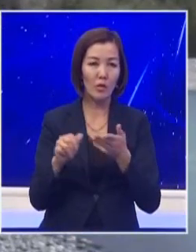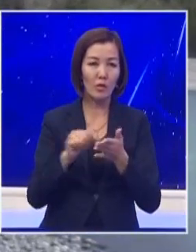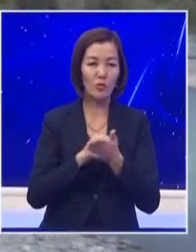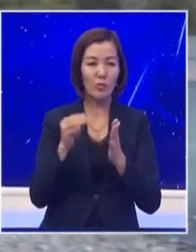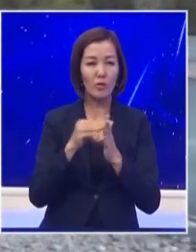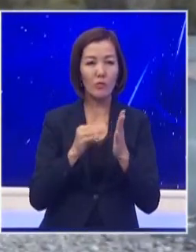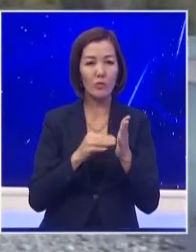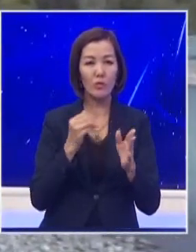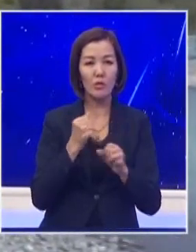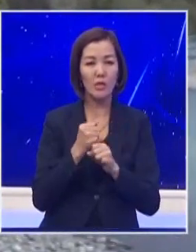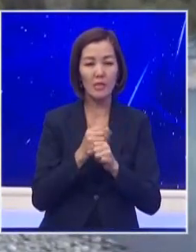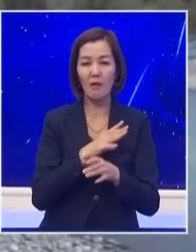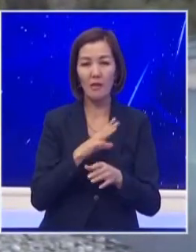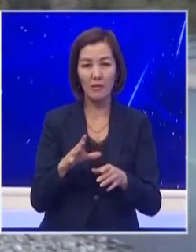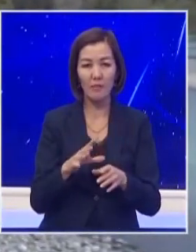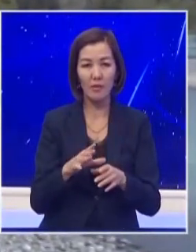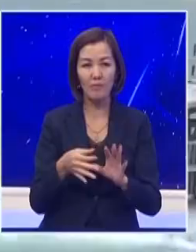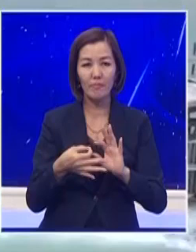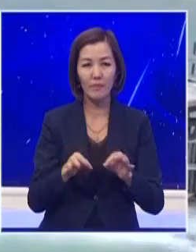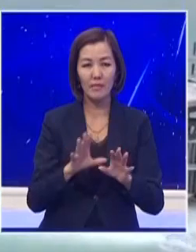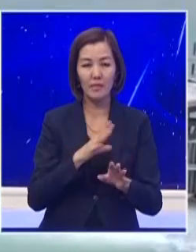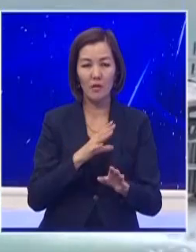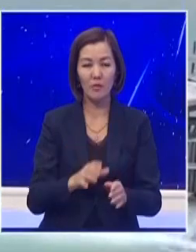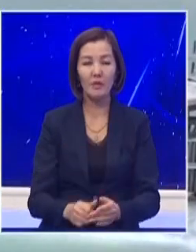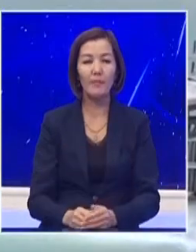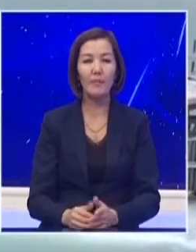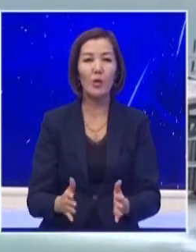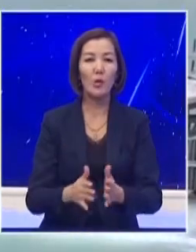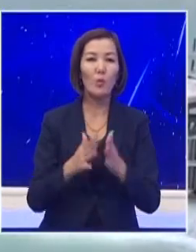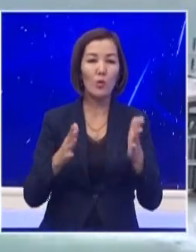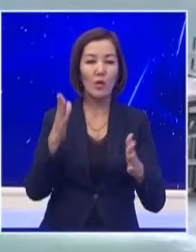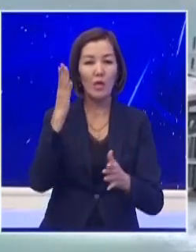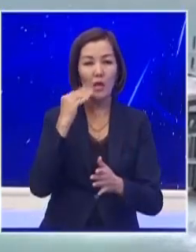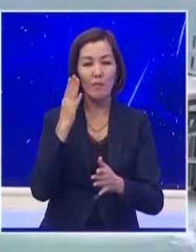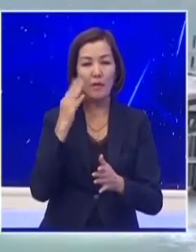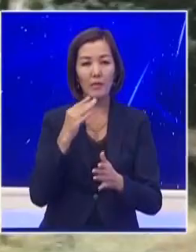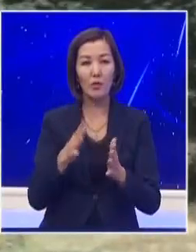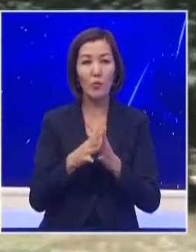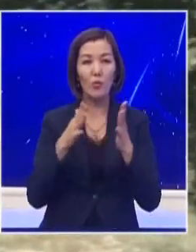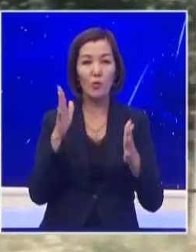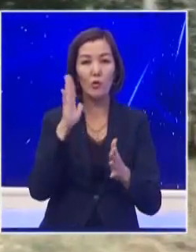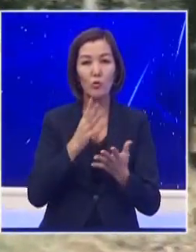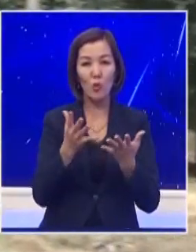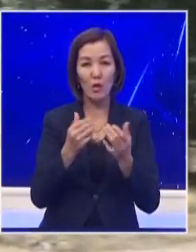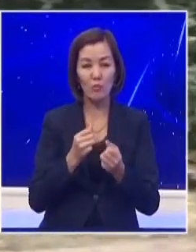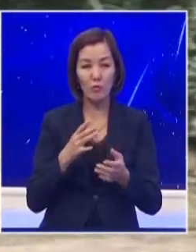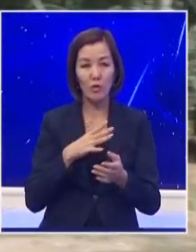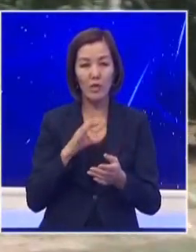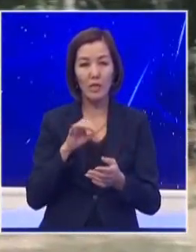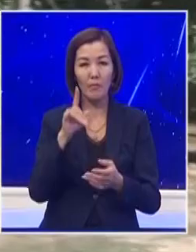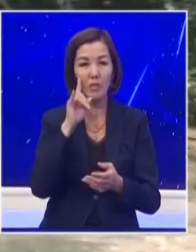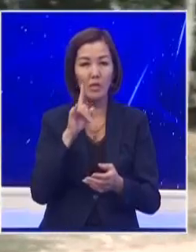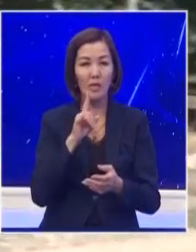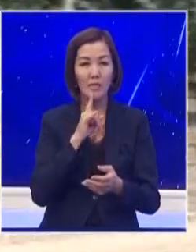Жоқ, әлі жасалмады, сол қазір сол пысықталуда. Үлкен Алматы каналынан үлкен көлемде су алып отырғанның бірі Еңбекші